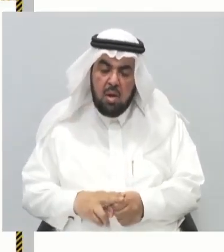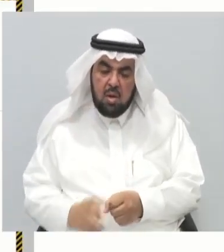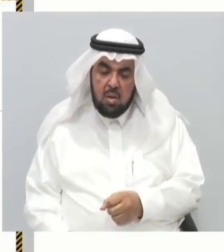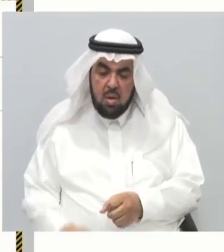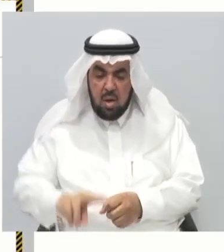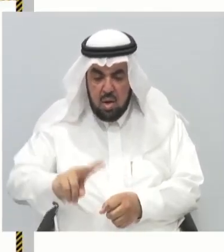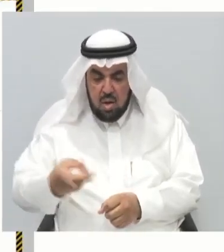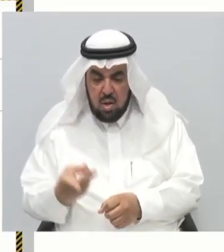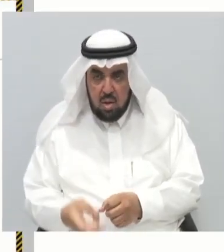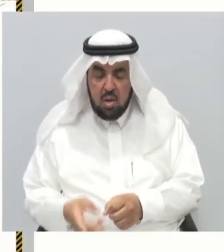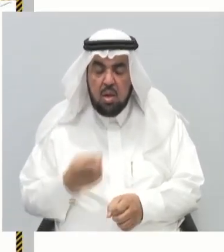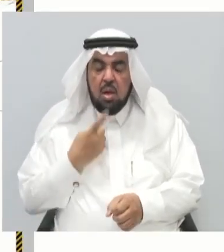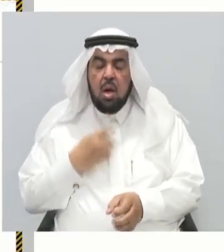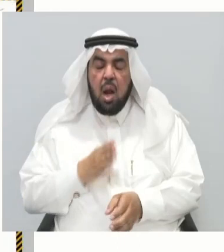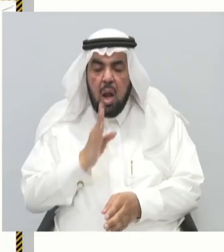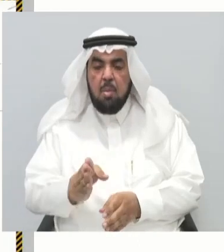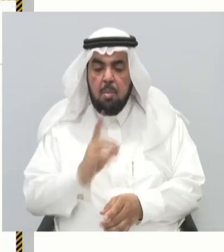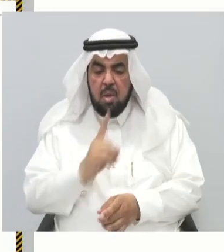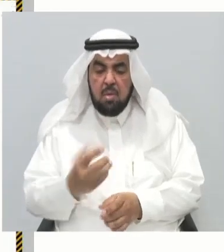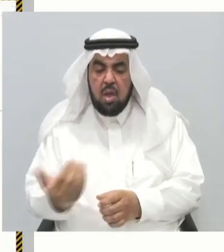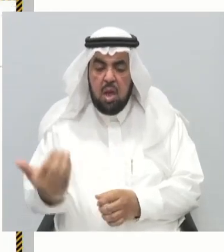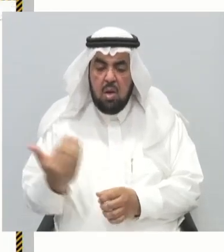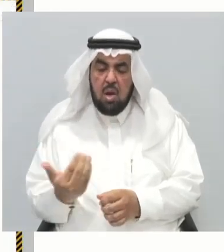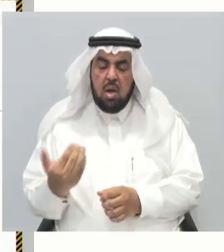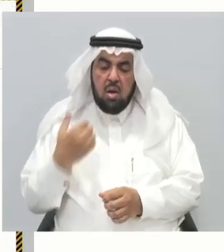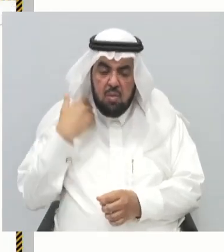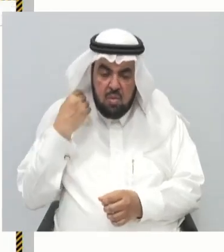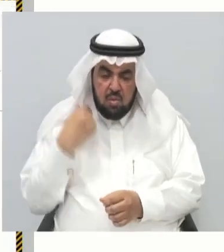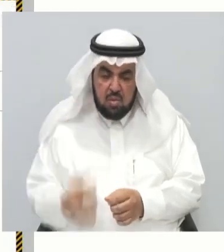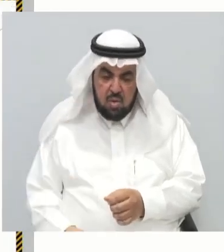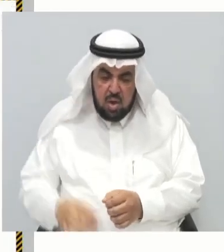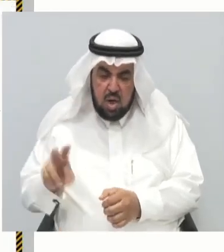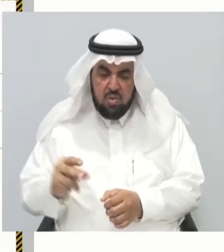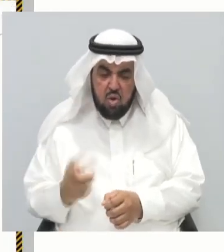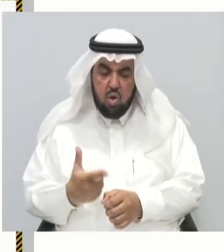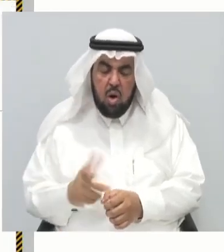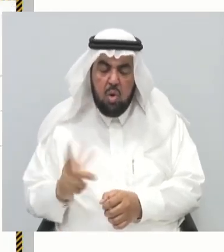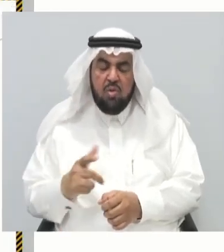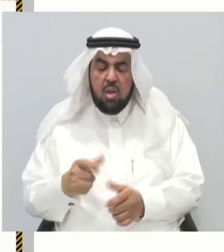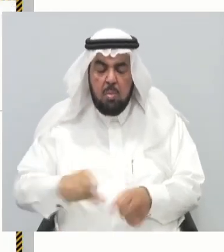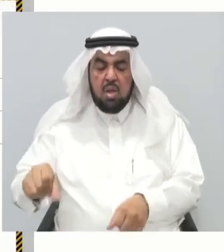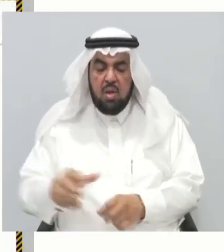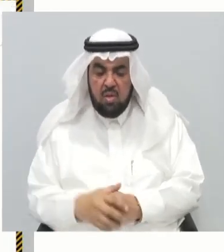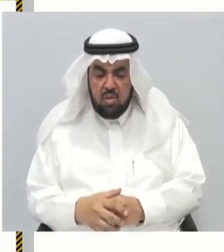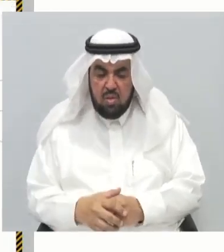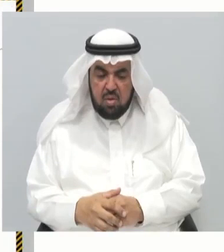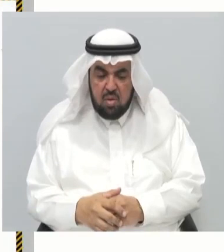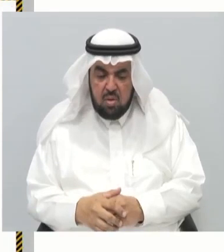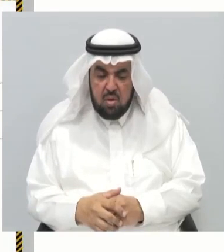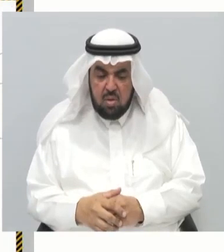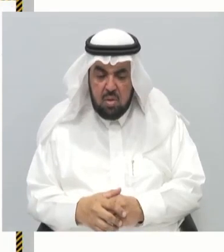اقوم بتغيير انا اريد ان يتحرك للامام ثم يعود الى الخلف بنفس السرعه وبنفس المسافه